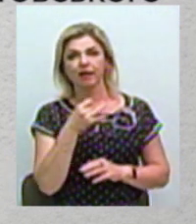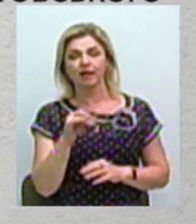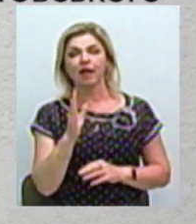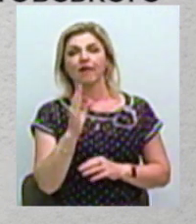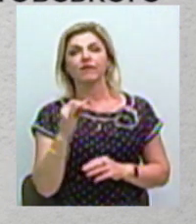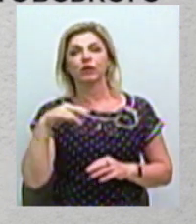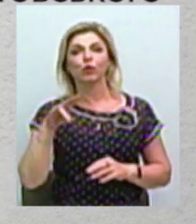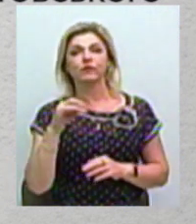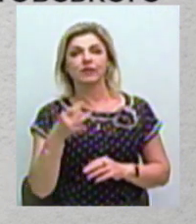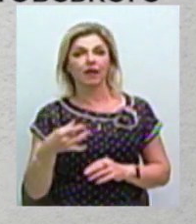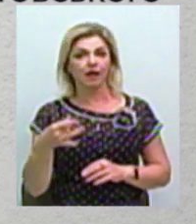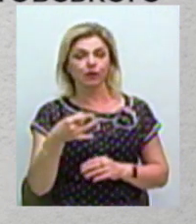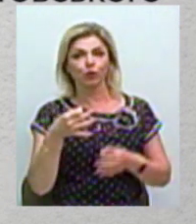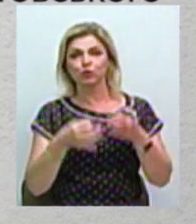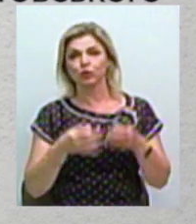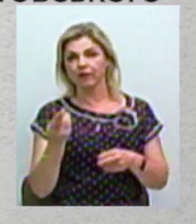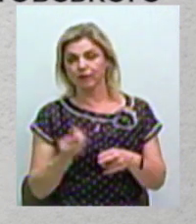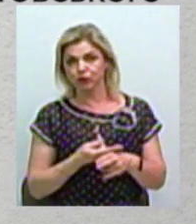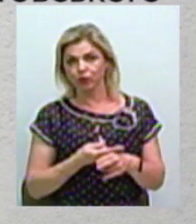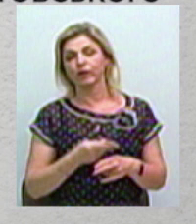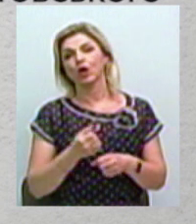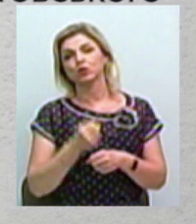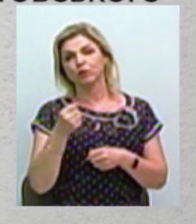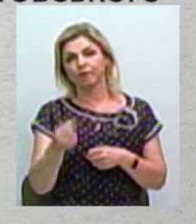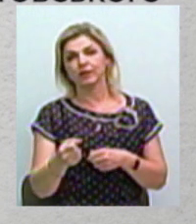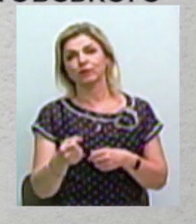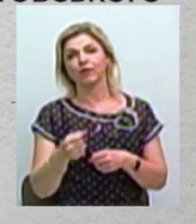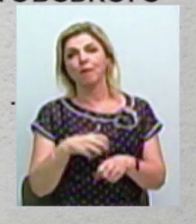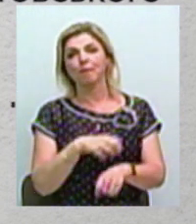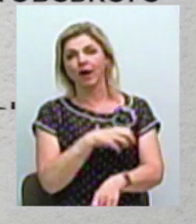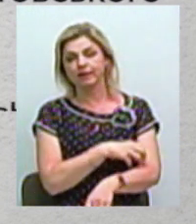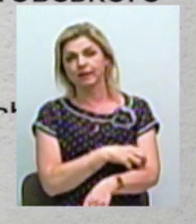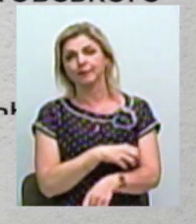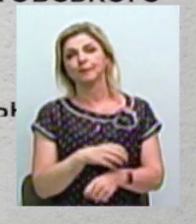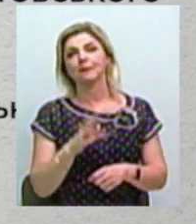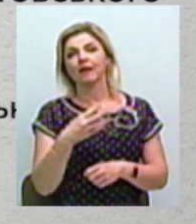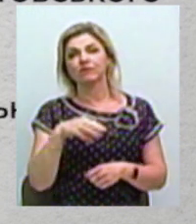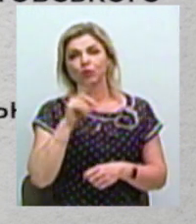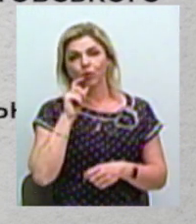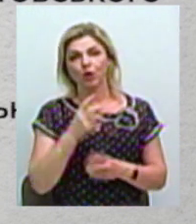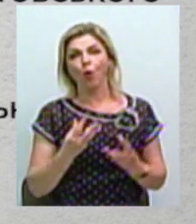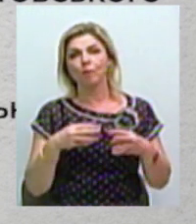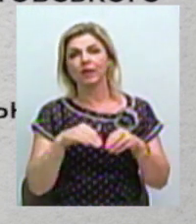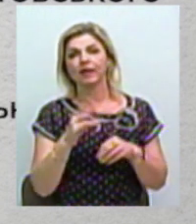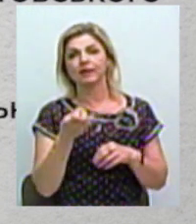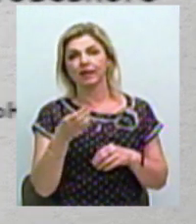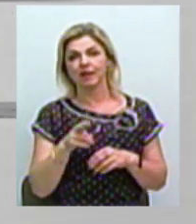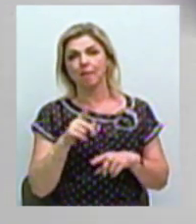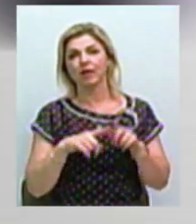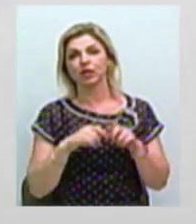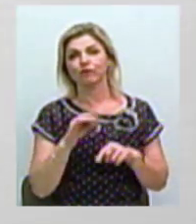Миколаївської області. Судимість відсутня. Суб'єкт висування – політична партія «Всеукраїнське об'єднання